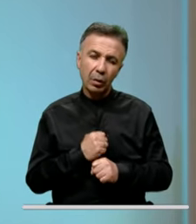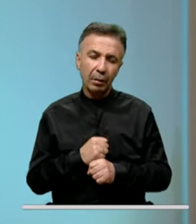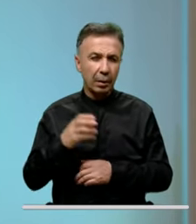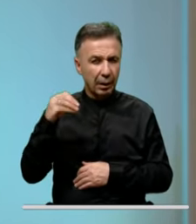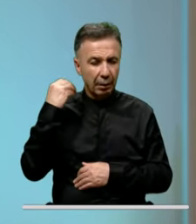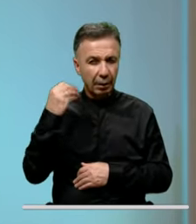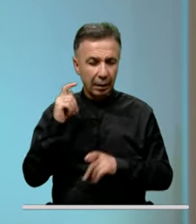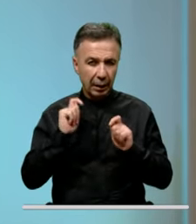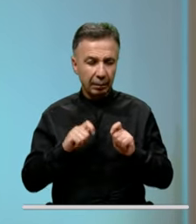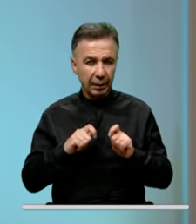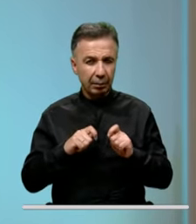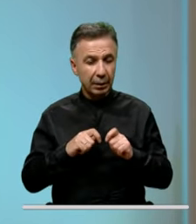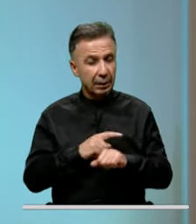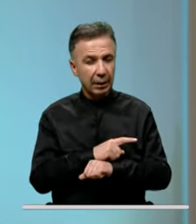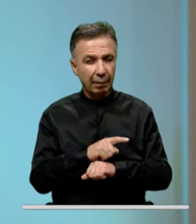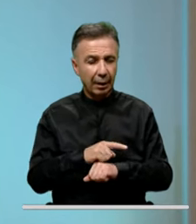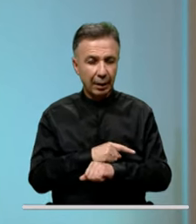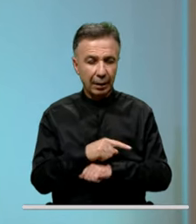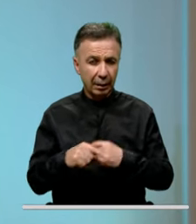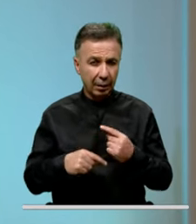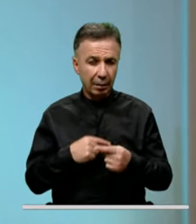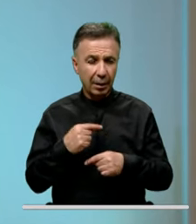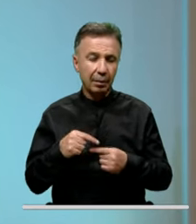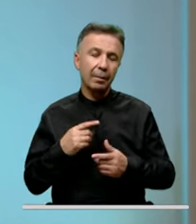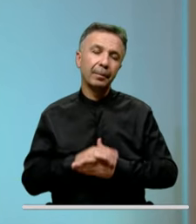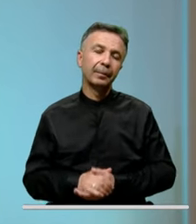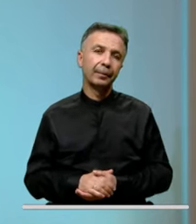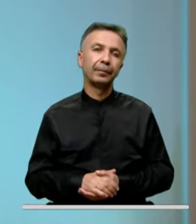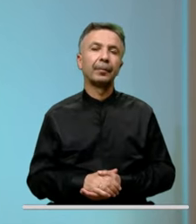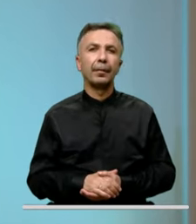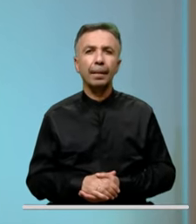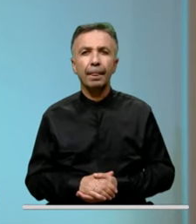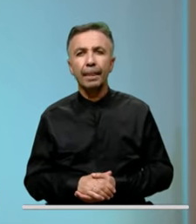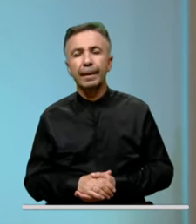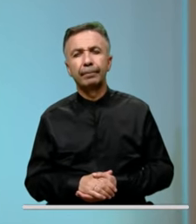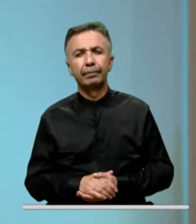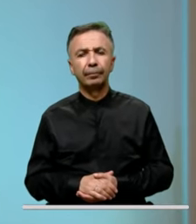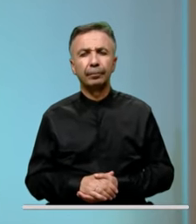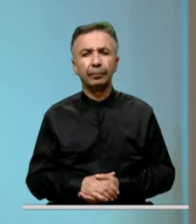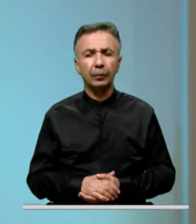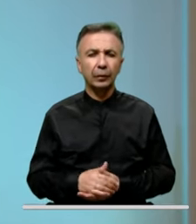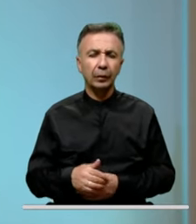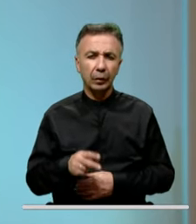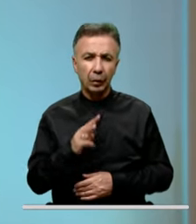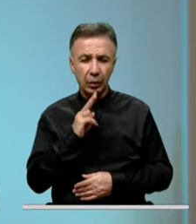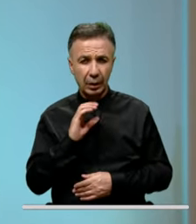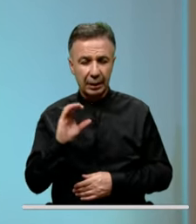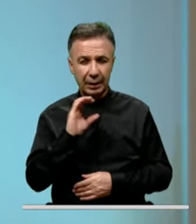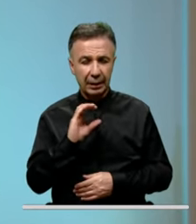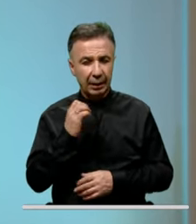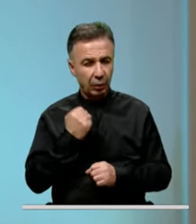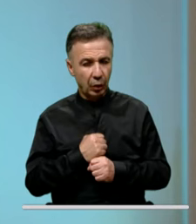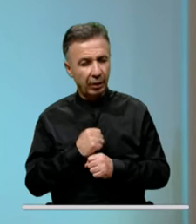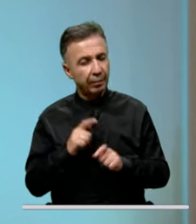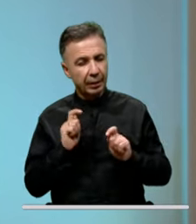yaptığımız dönemlerde değerli meslektaşlarımız da hala aynı ifadeyi kullanırlar. En son insani ve İslami